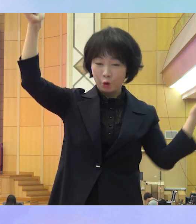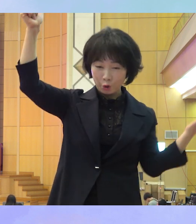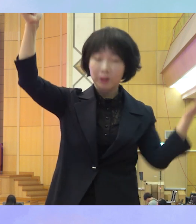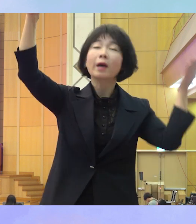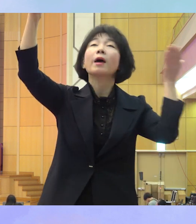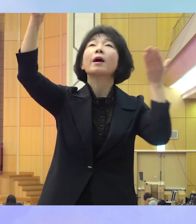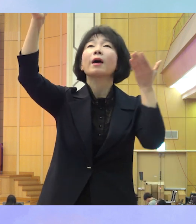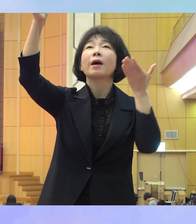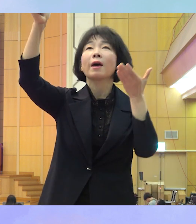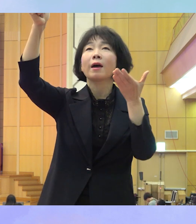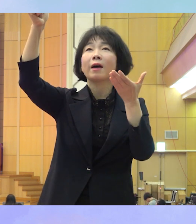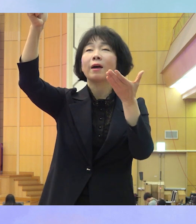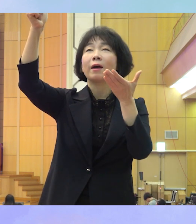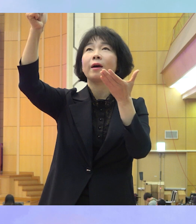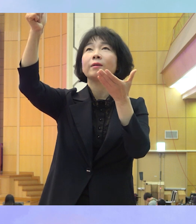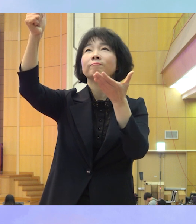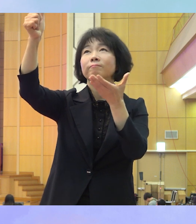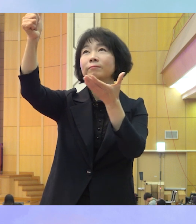주께